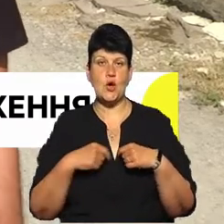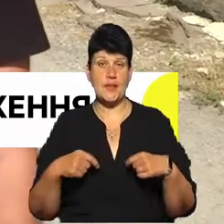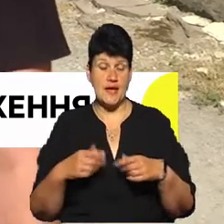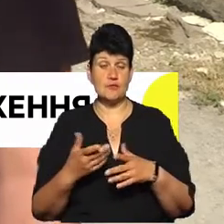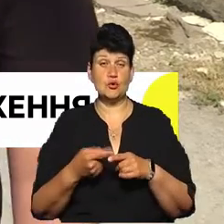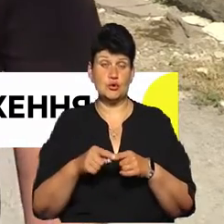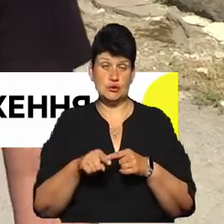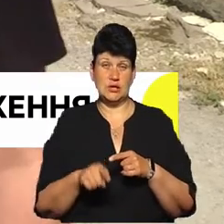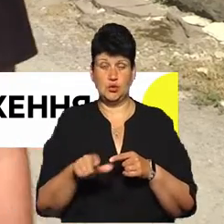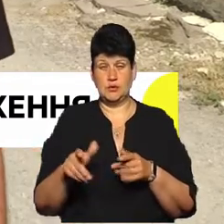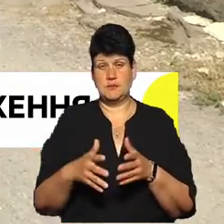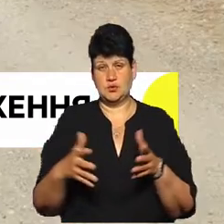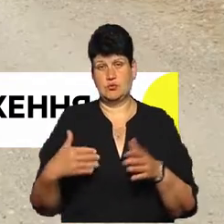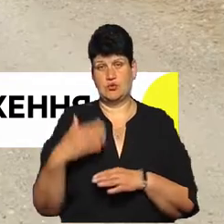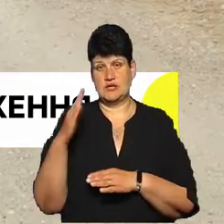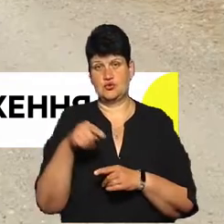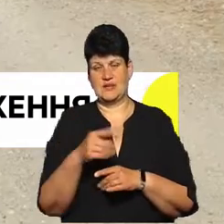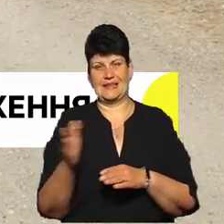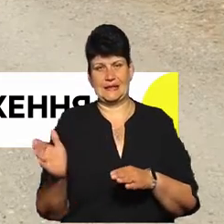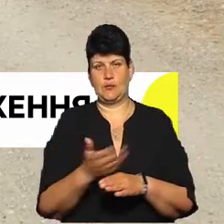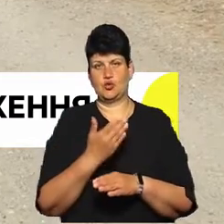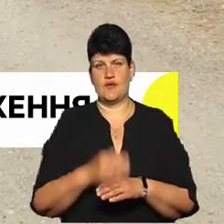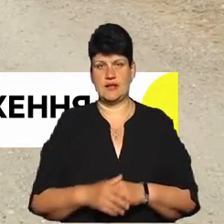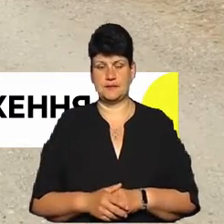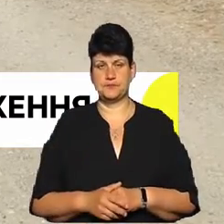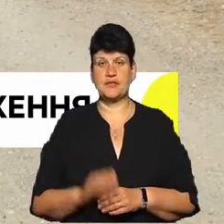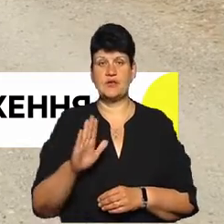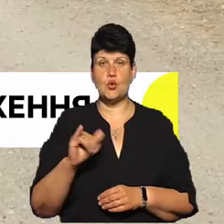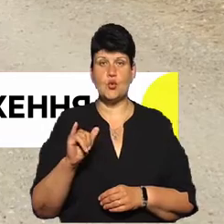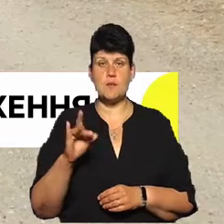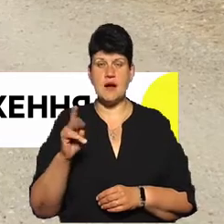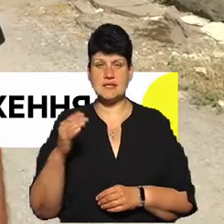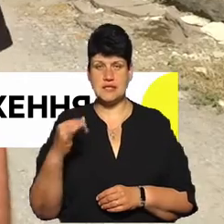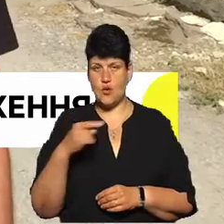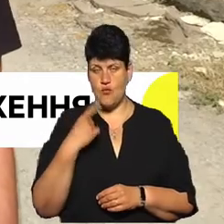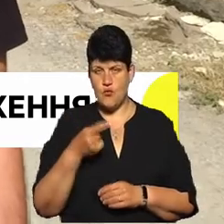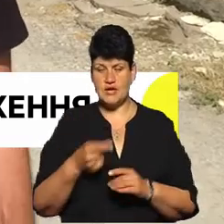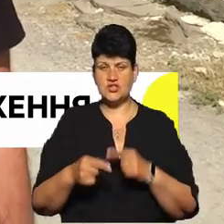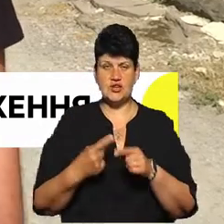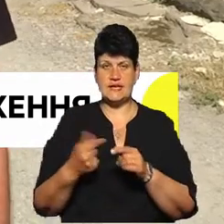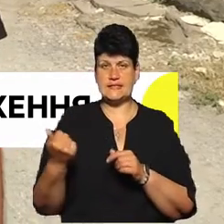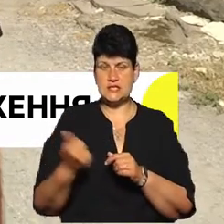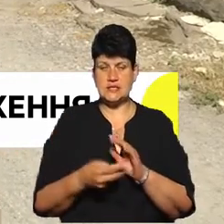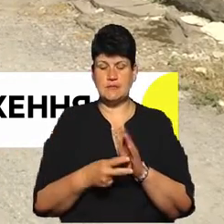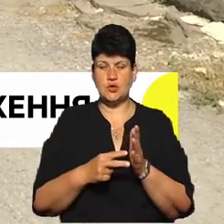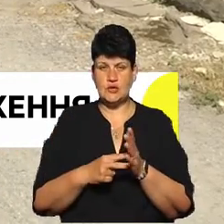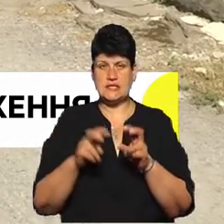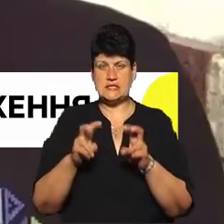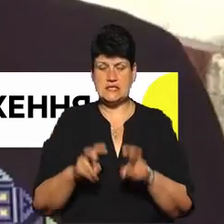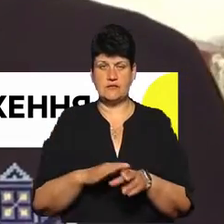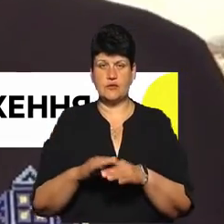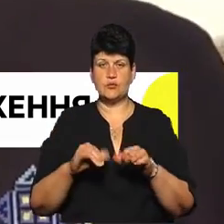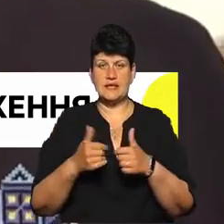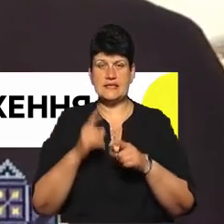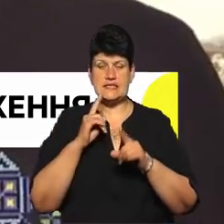абсолютно більшістю проголосували, щоб їх демонтувати. Віктор Урбанський каже, через тиждень заплановані засідання виконкому та сесія міської ради, на